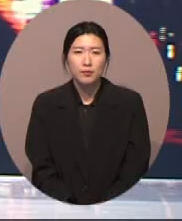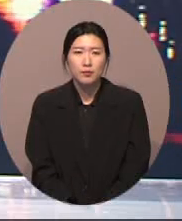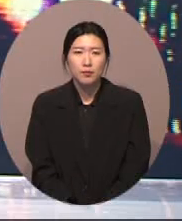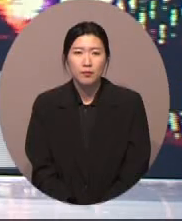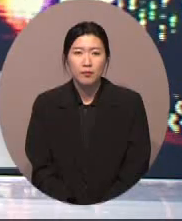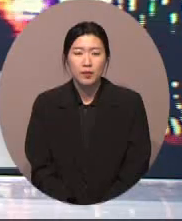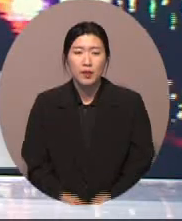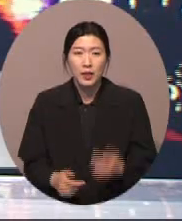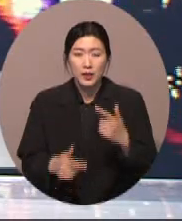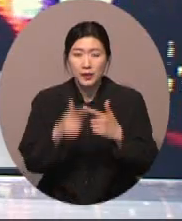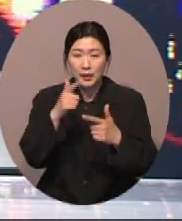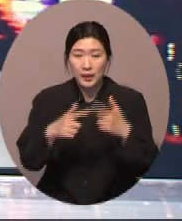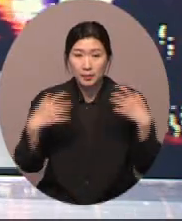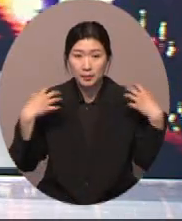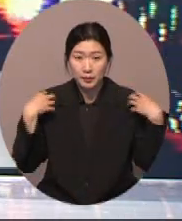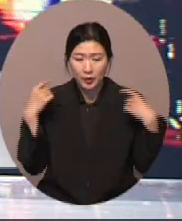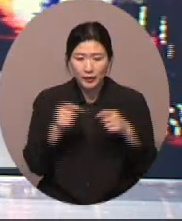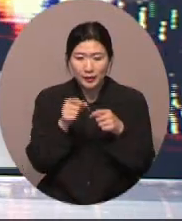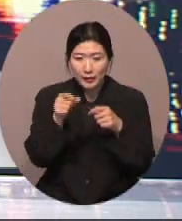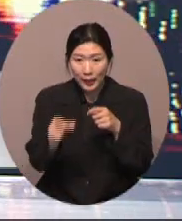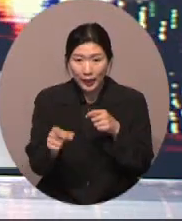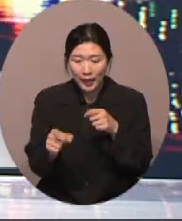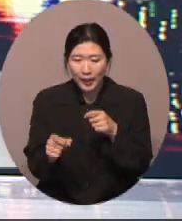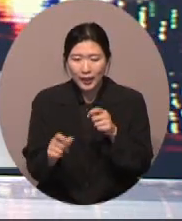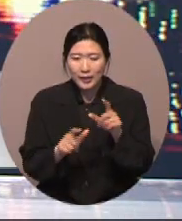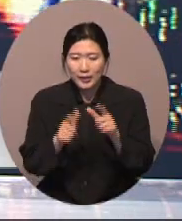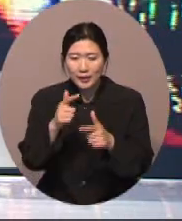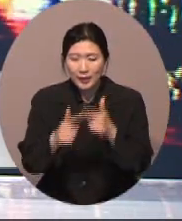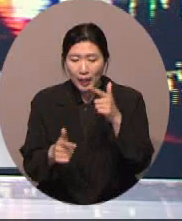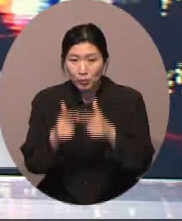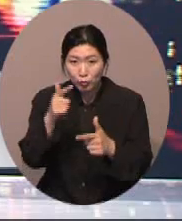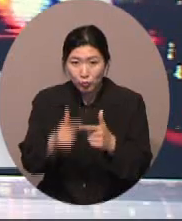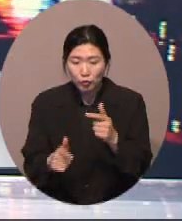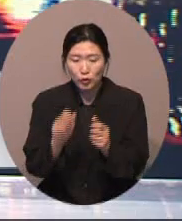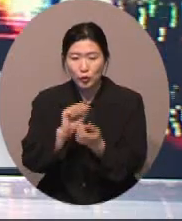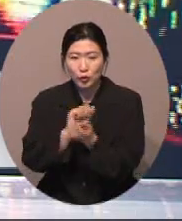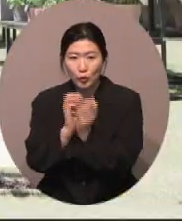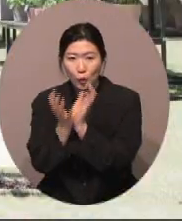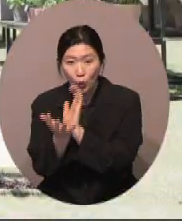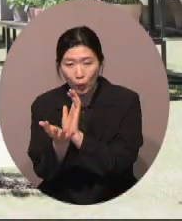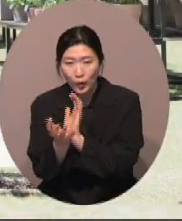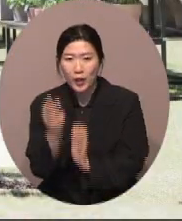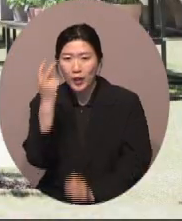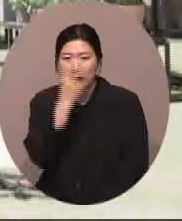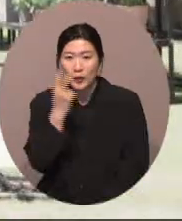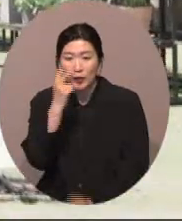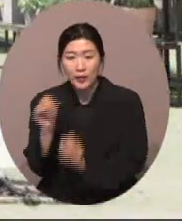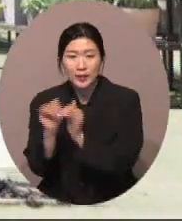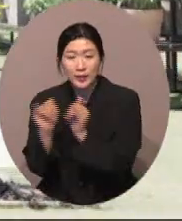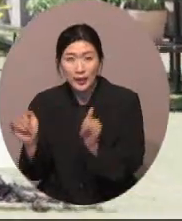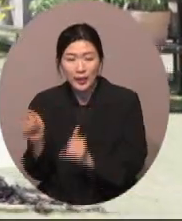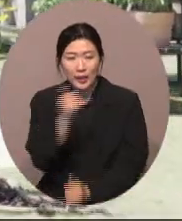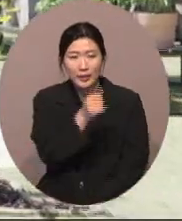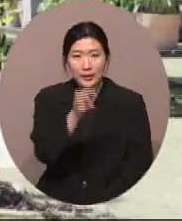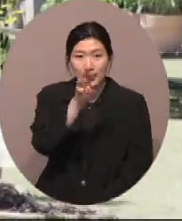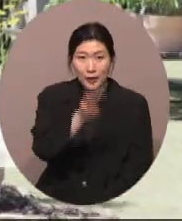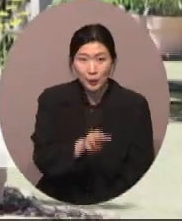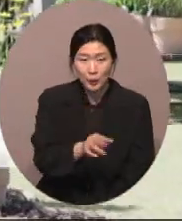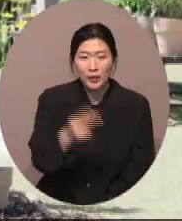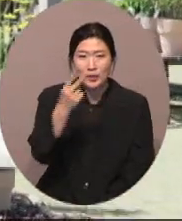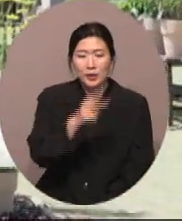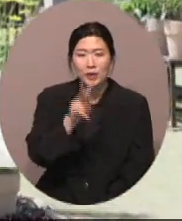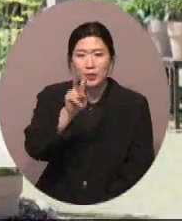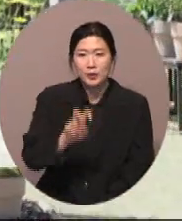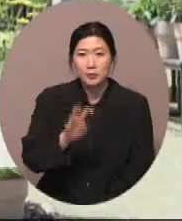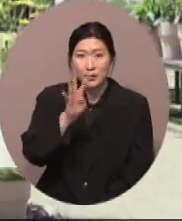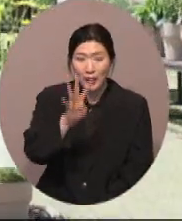산림청 산나 한국수목원 정원 관리원이 오는 9일까지 국익 세종 수목원 축제 마당에서 2024 대한민국